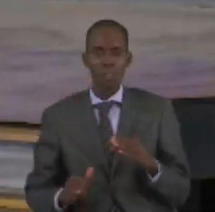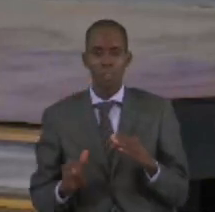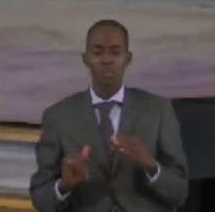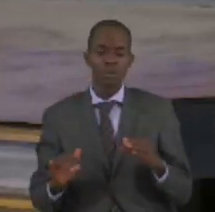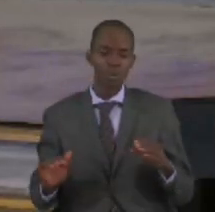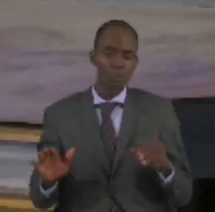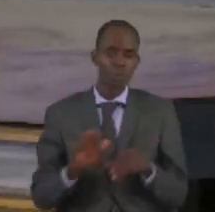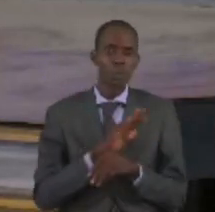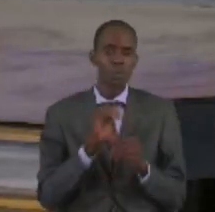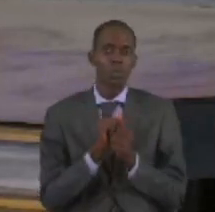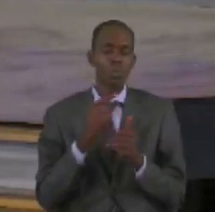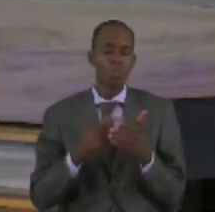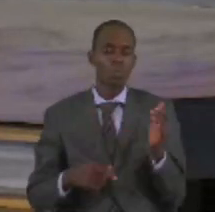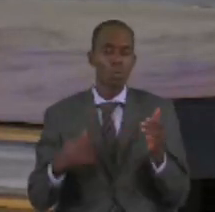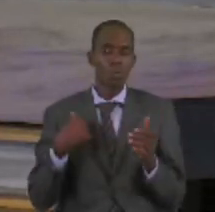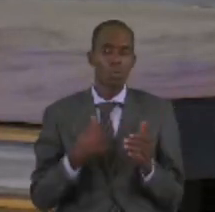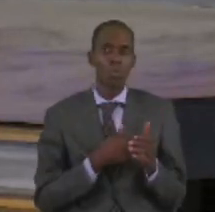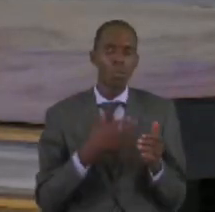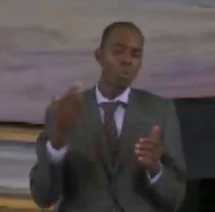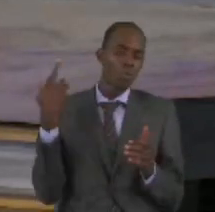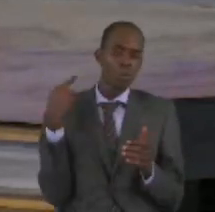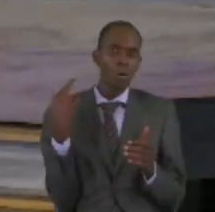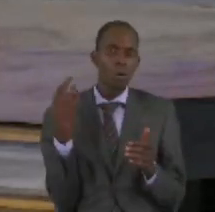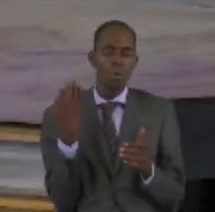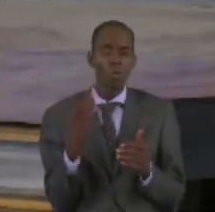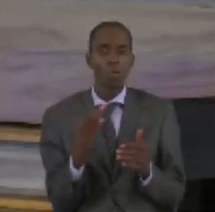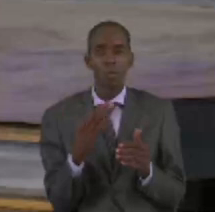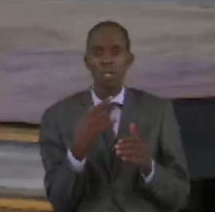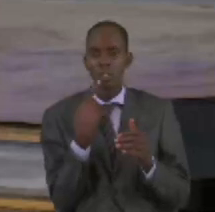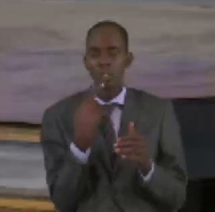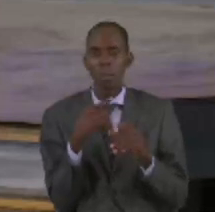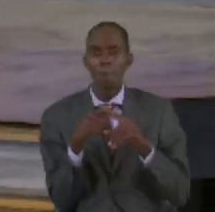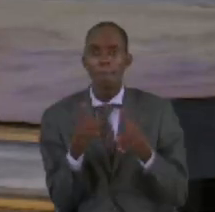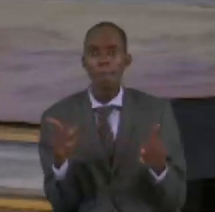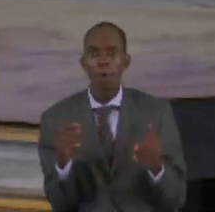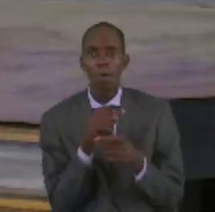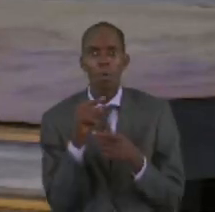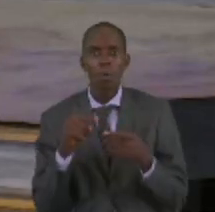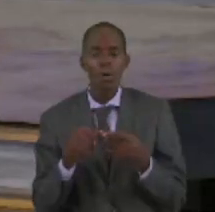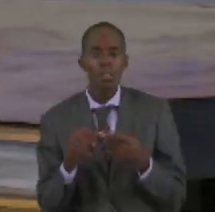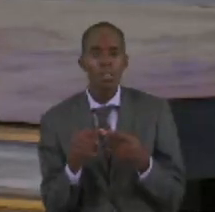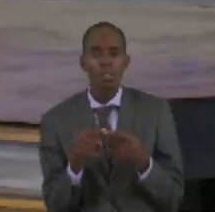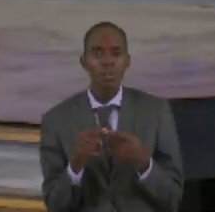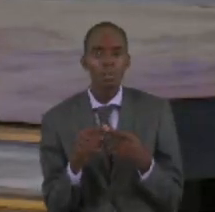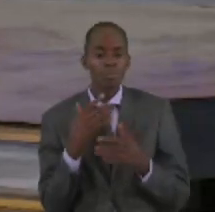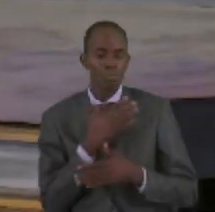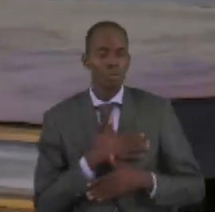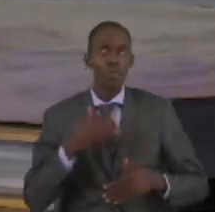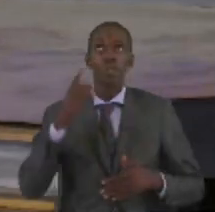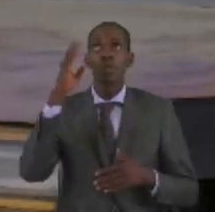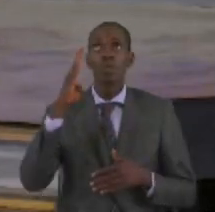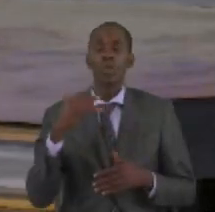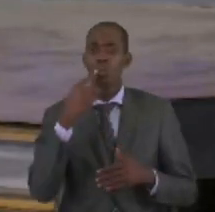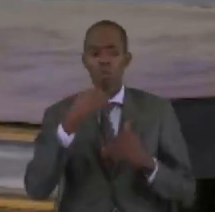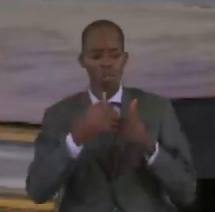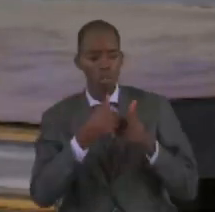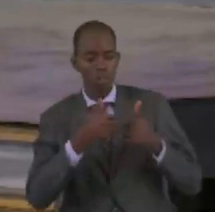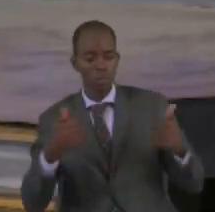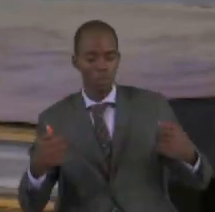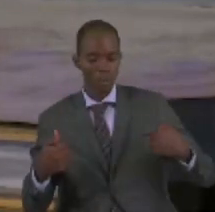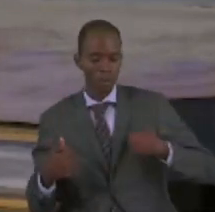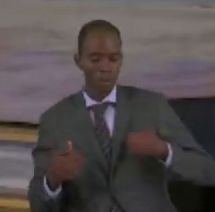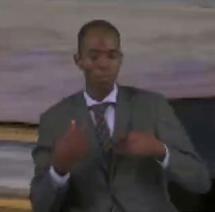qu'on était dans le passé. Et le verset 15 dit, mais lorsqu'il a plu à celui qui